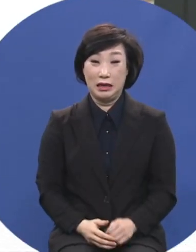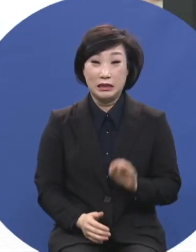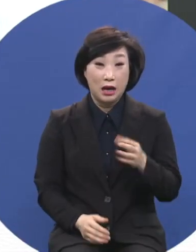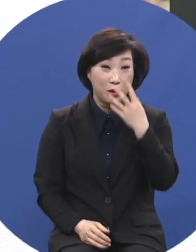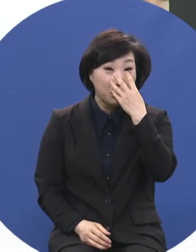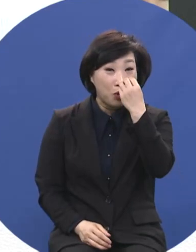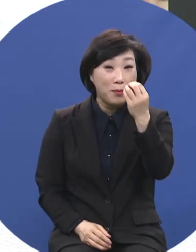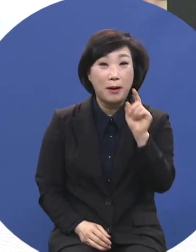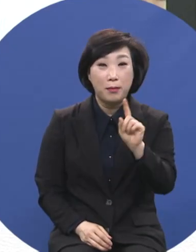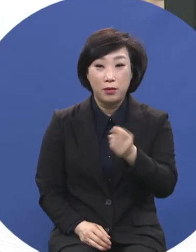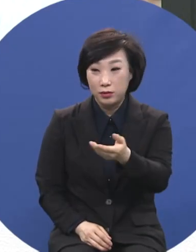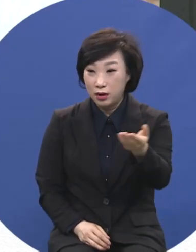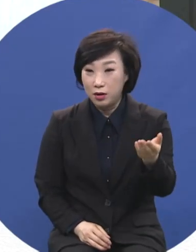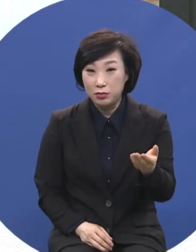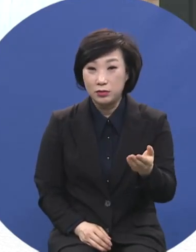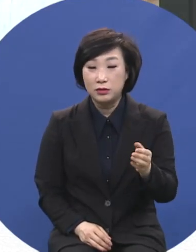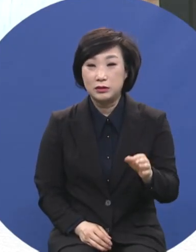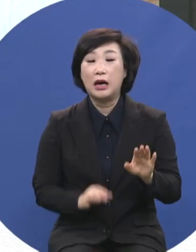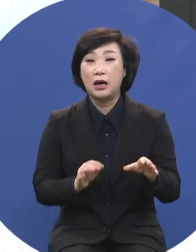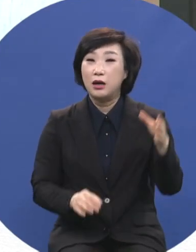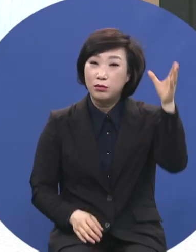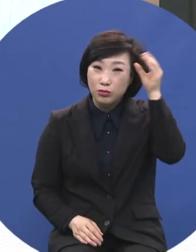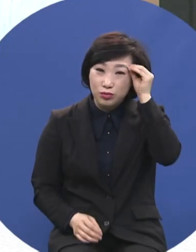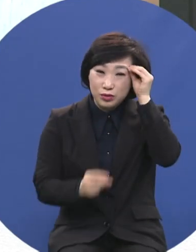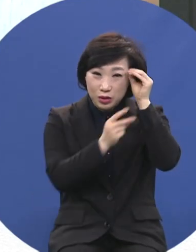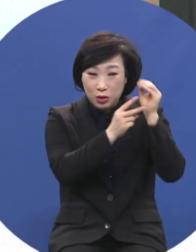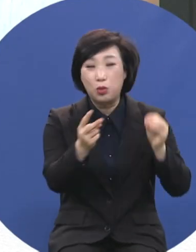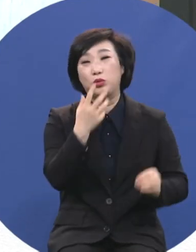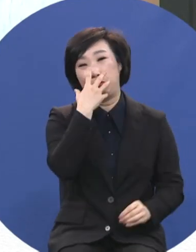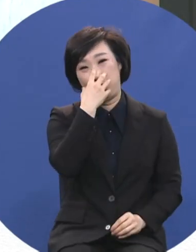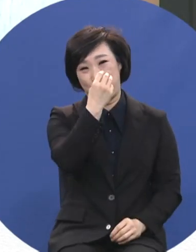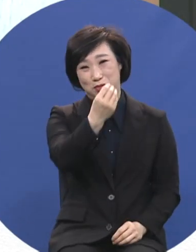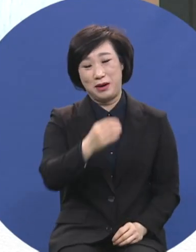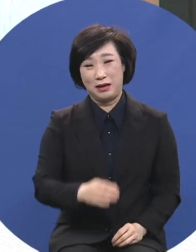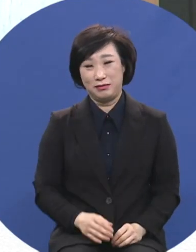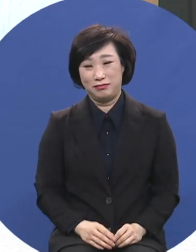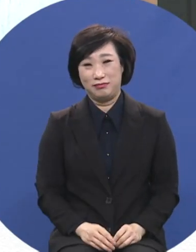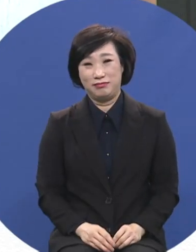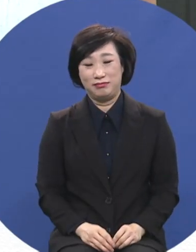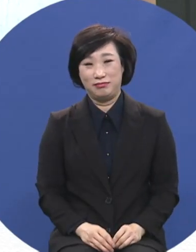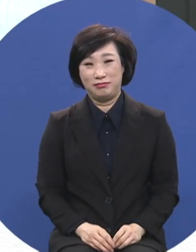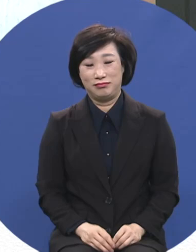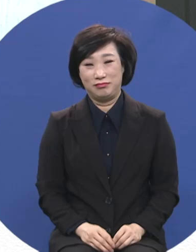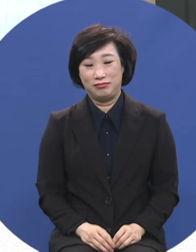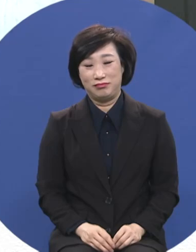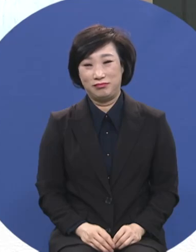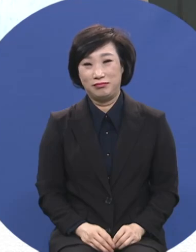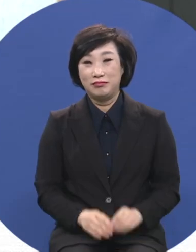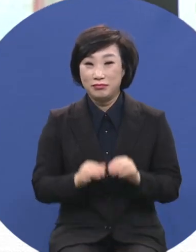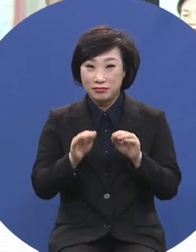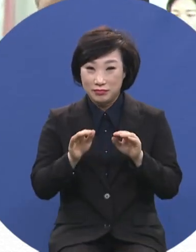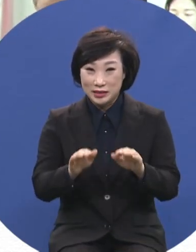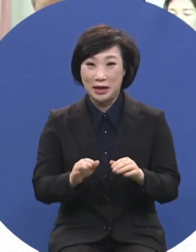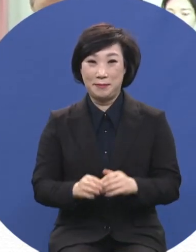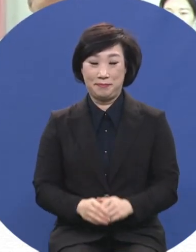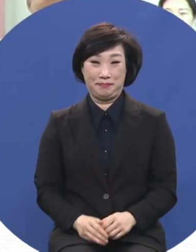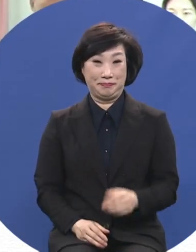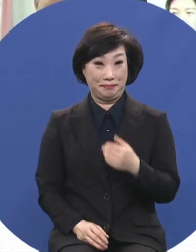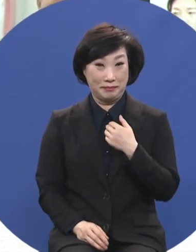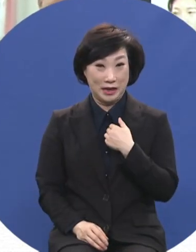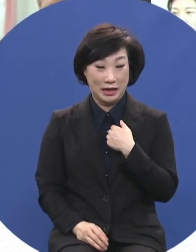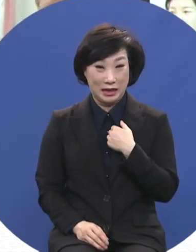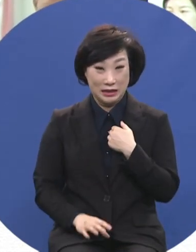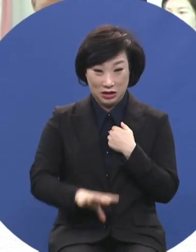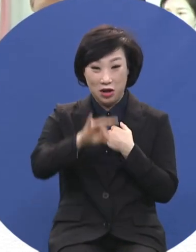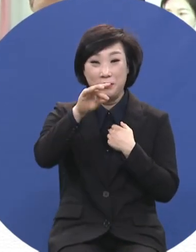교만이 뭐냐? 무지가 교만이거든요. 무지가. 자, 전